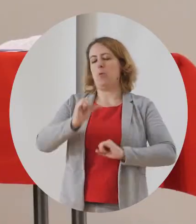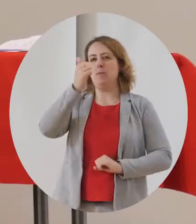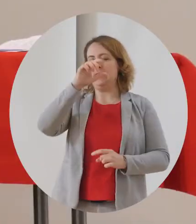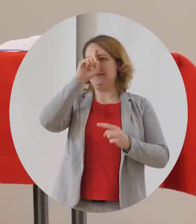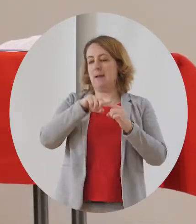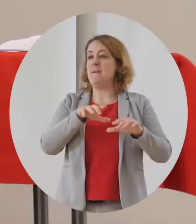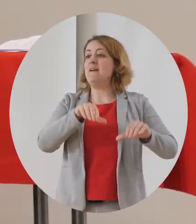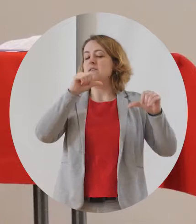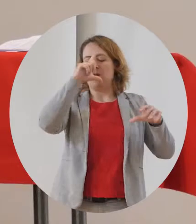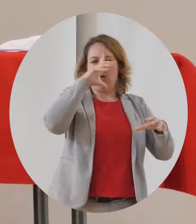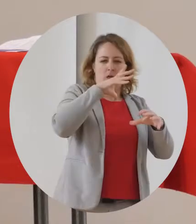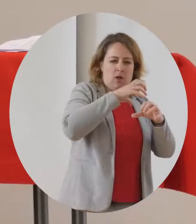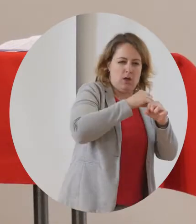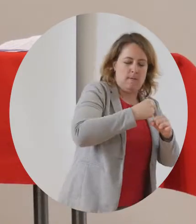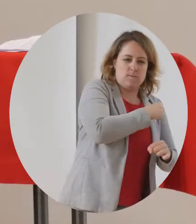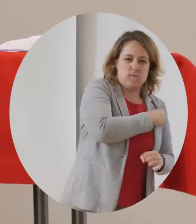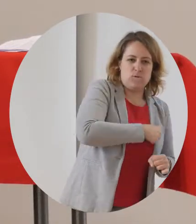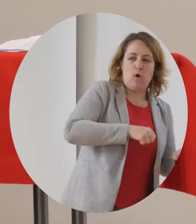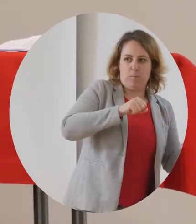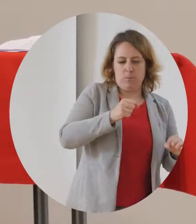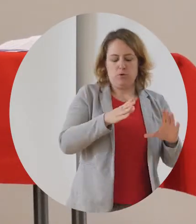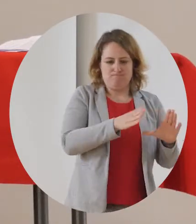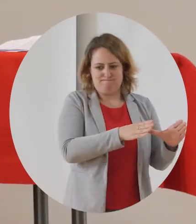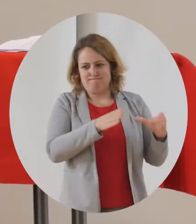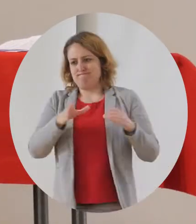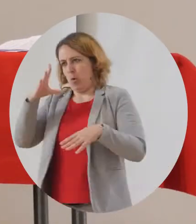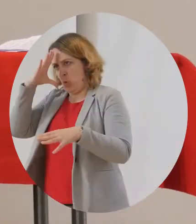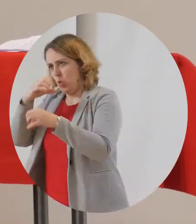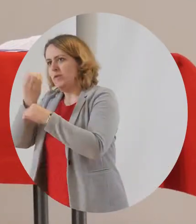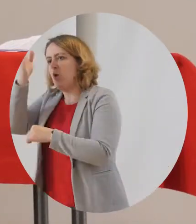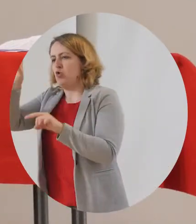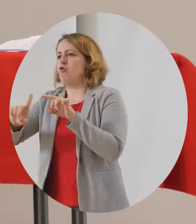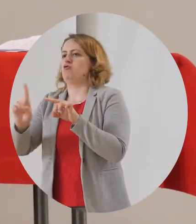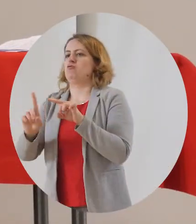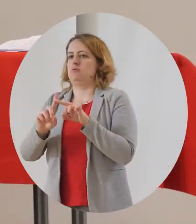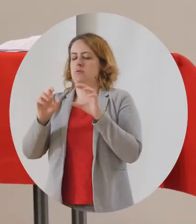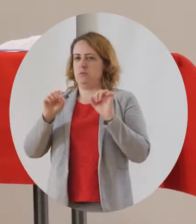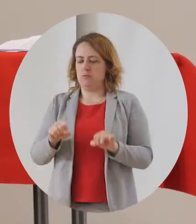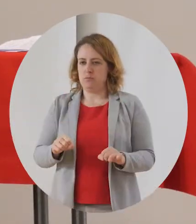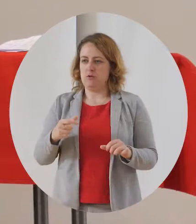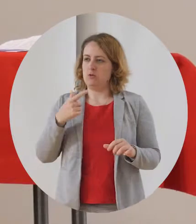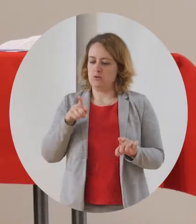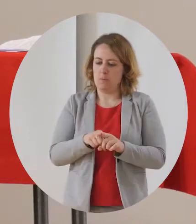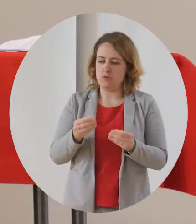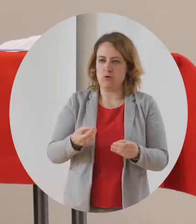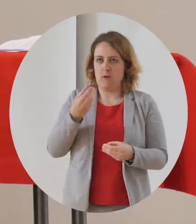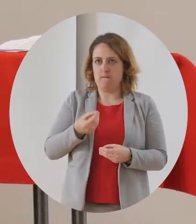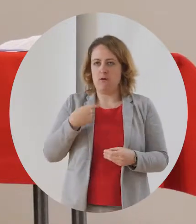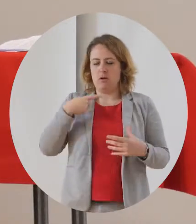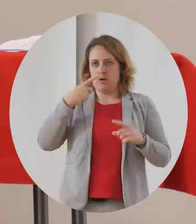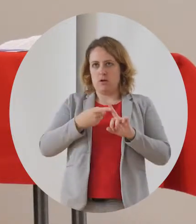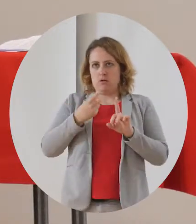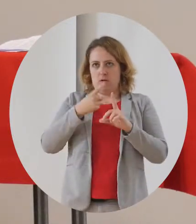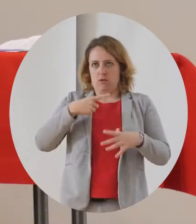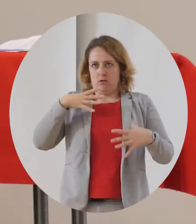plus confortable et décentre l'enfant de cette nécessité d'être attentif à la position de son corps